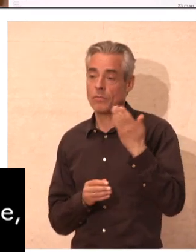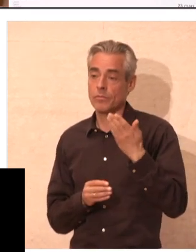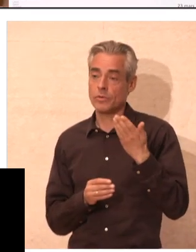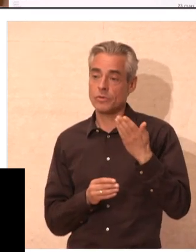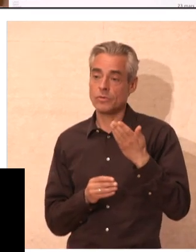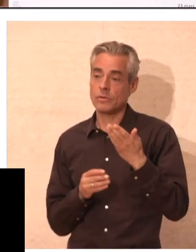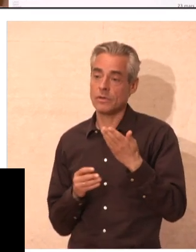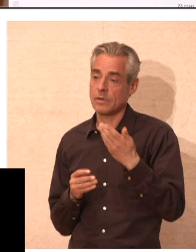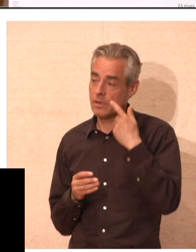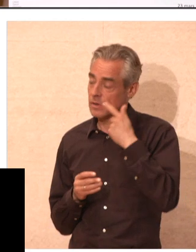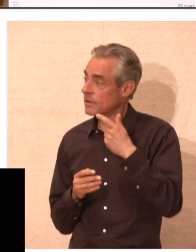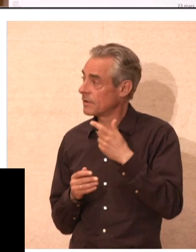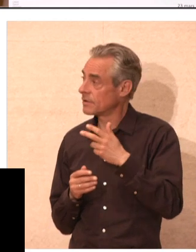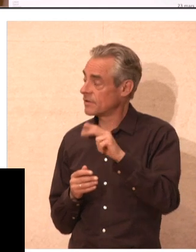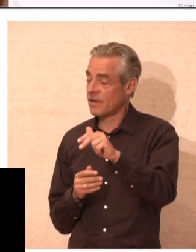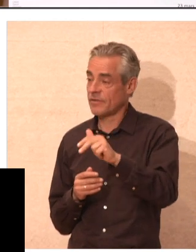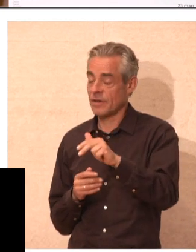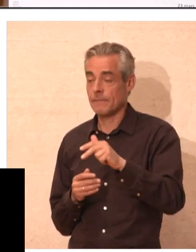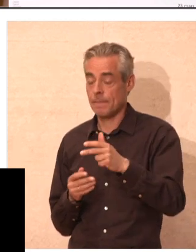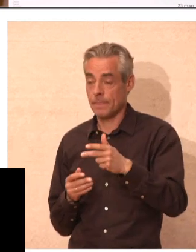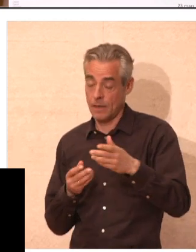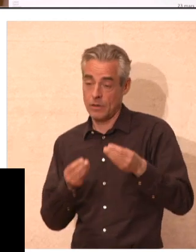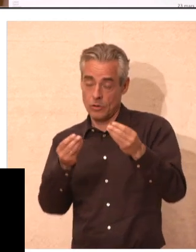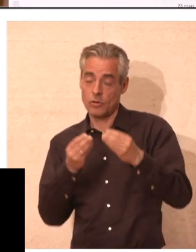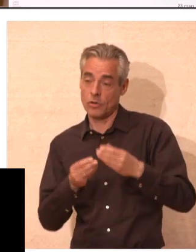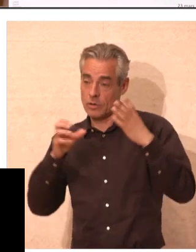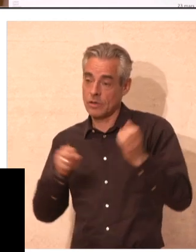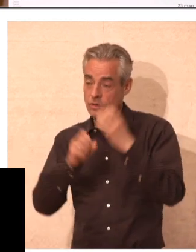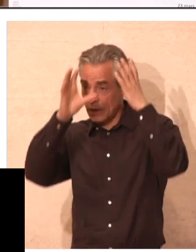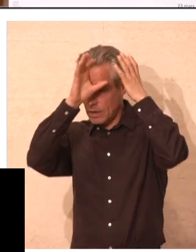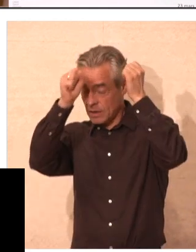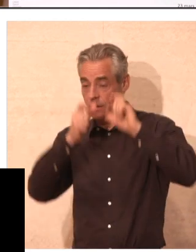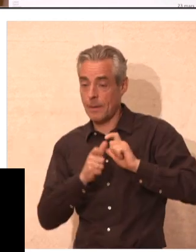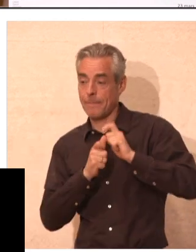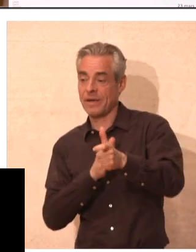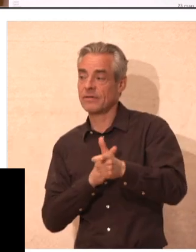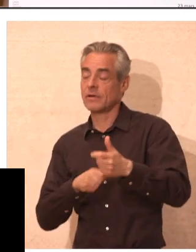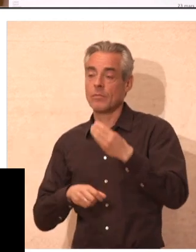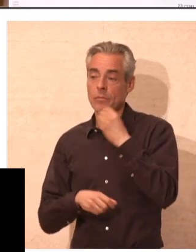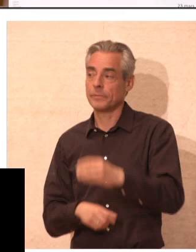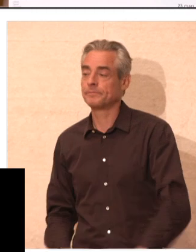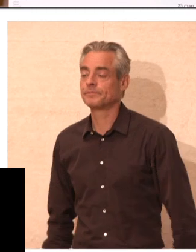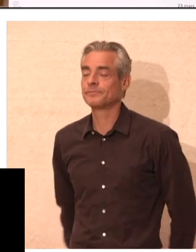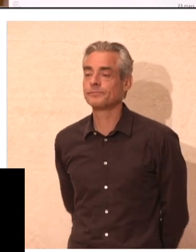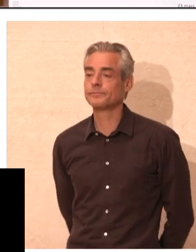de s'accomplir qui mène vers la réussite académique puisse se passer.